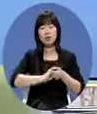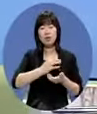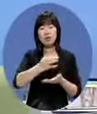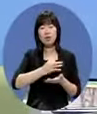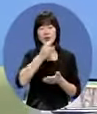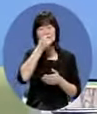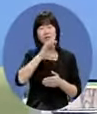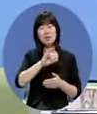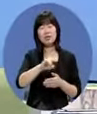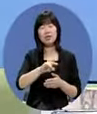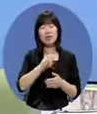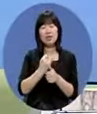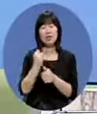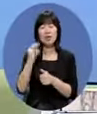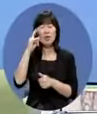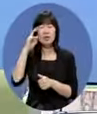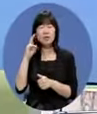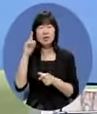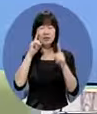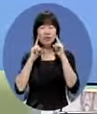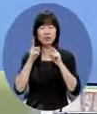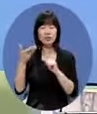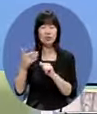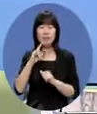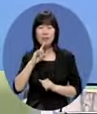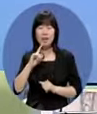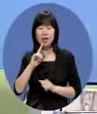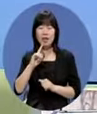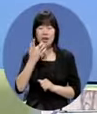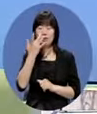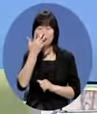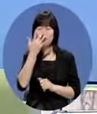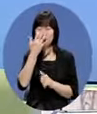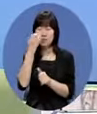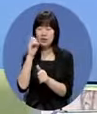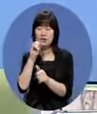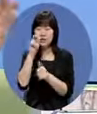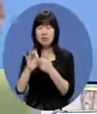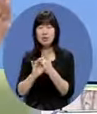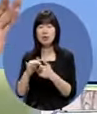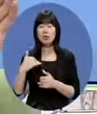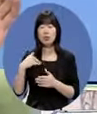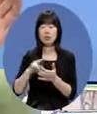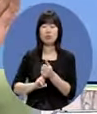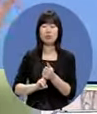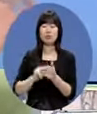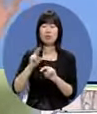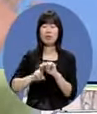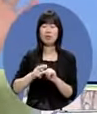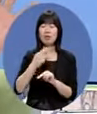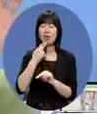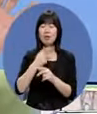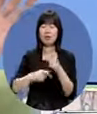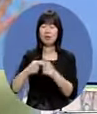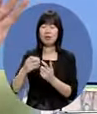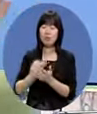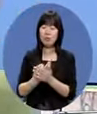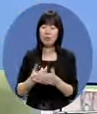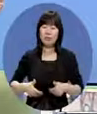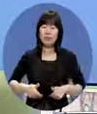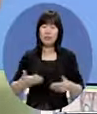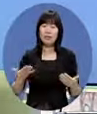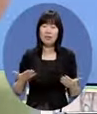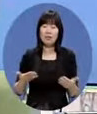주는데 그걸로 아내가 혹시라도 상처 주는 말을 혹은 무시를 한다면은 저희는 숨을 곳이 없는 거죠. 더 이상 돈을 벌 수가 없으니까. 그러면